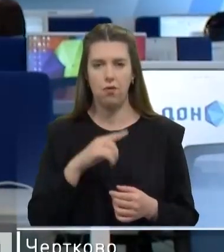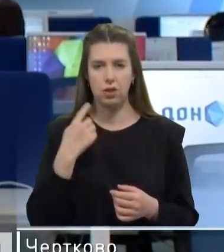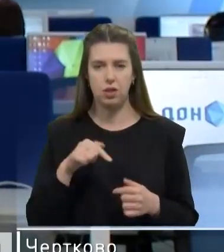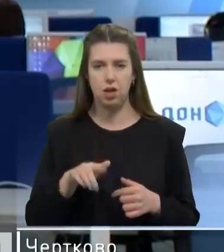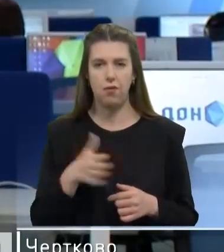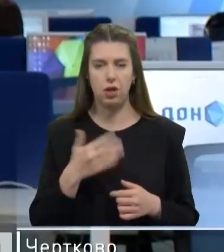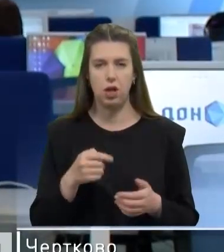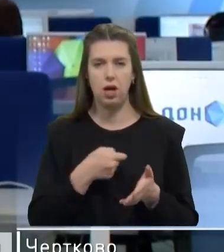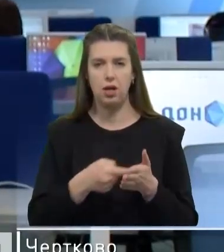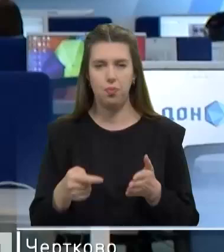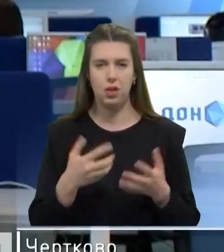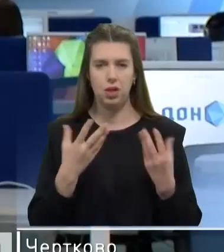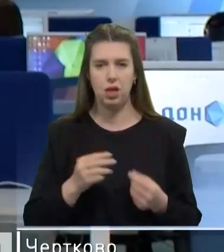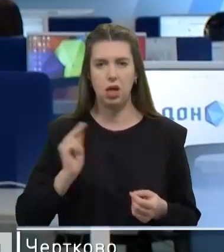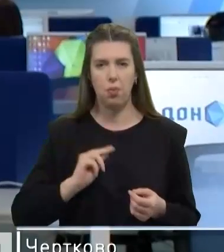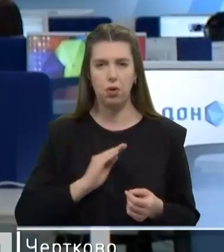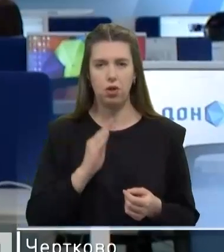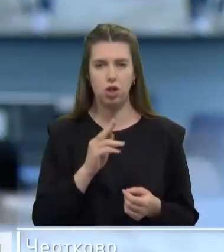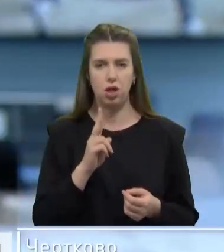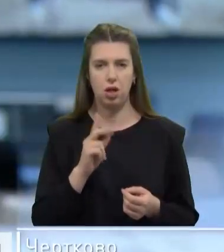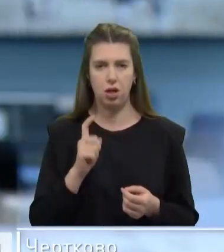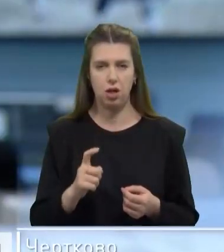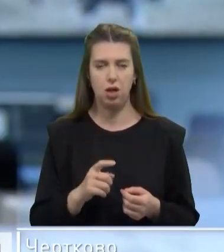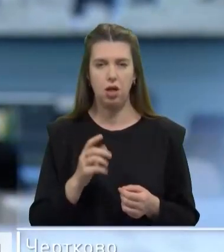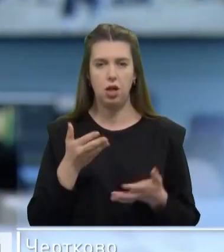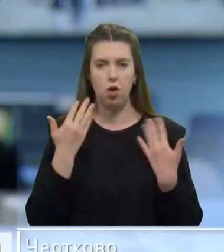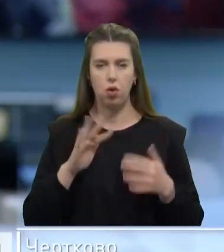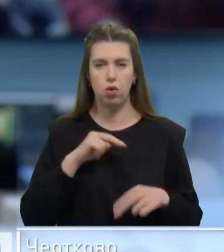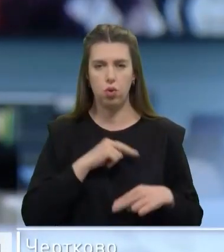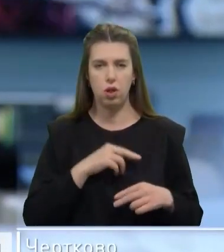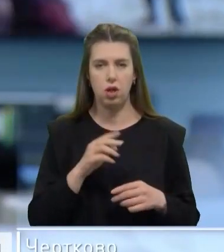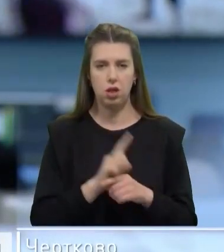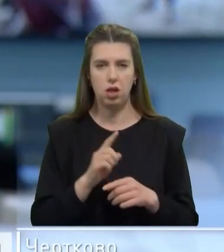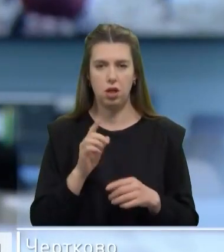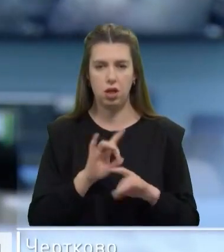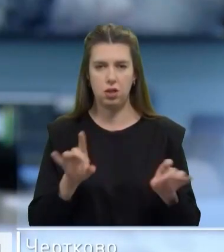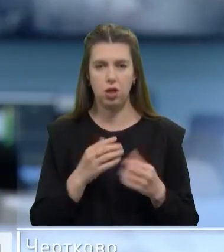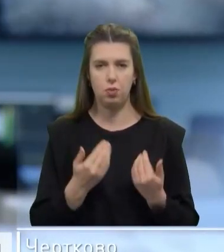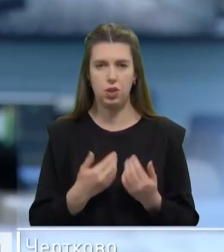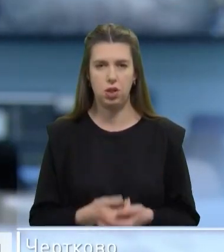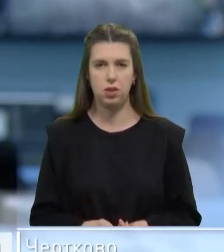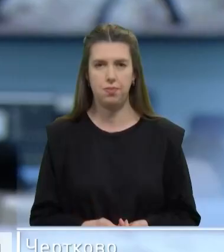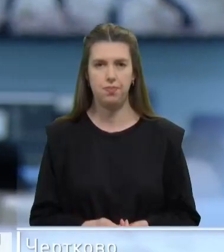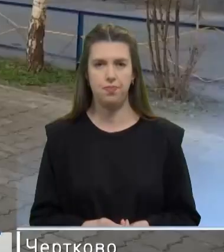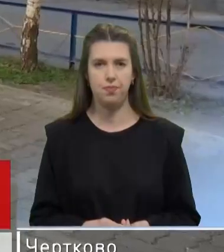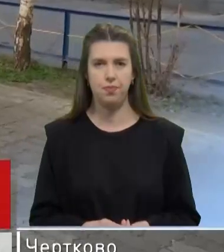на этих выходных отметят День работников ЖКХ. О нелегком труде коммунальщиков репортаж Елены